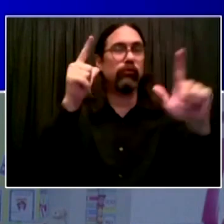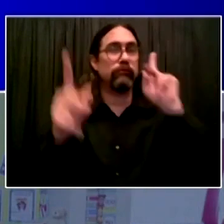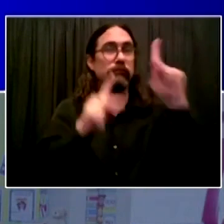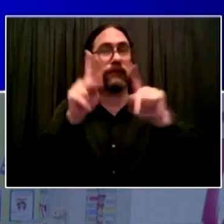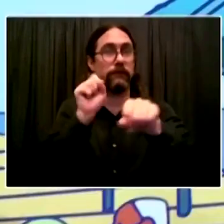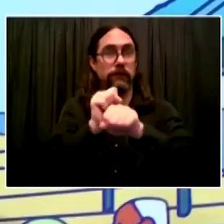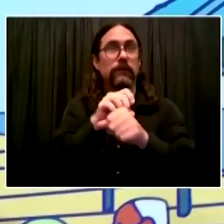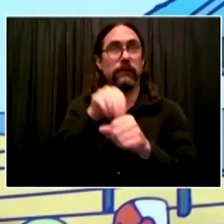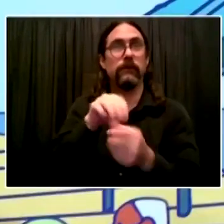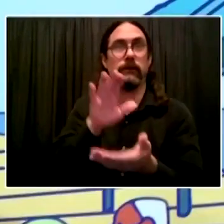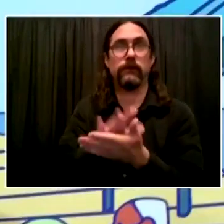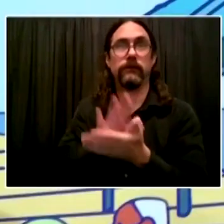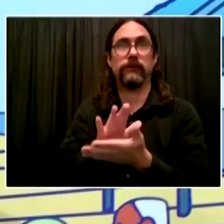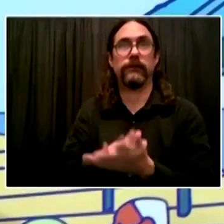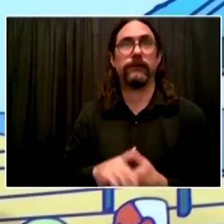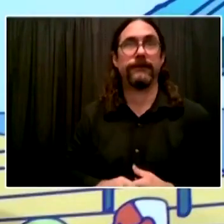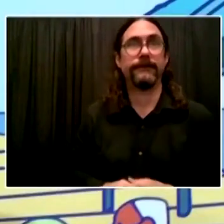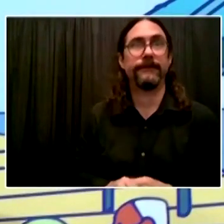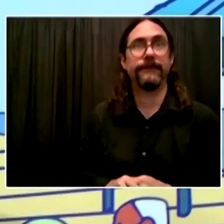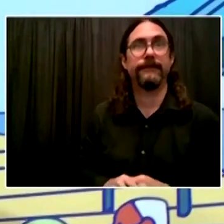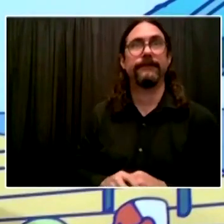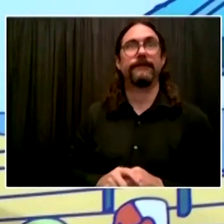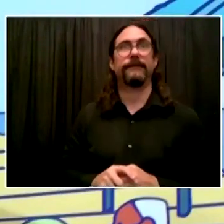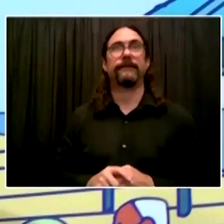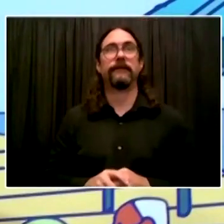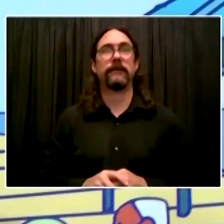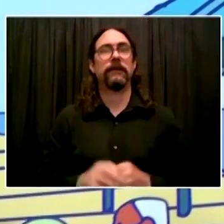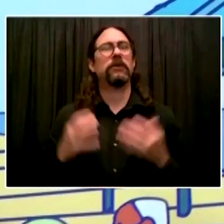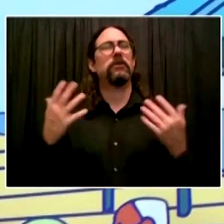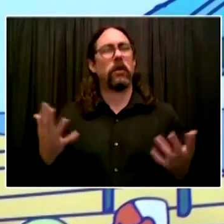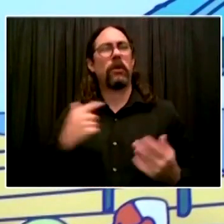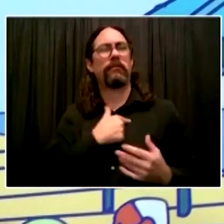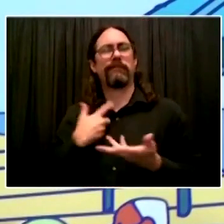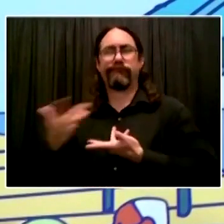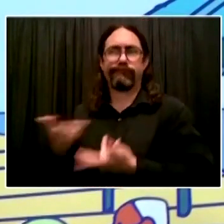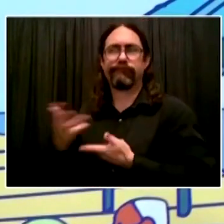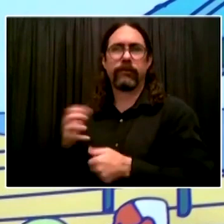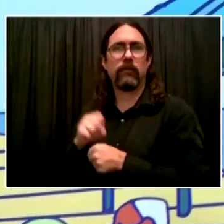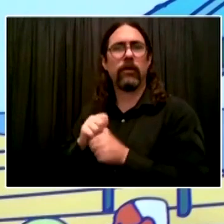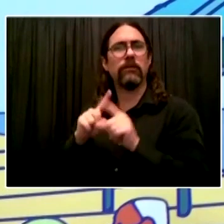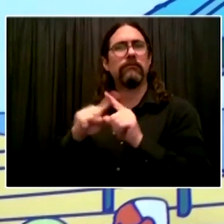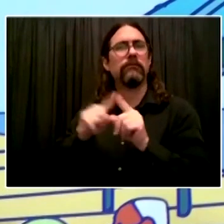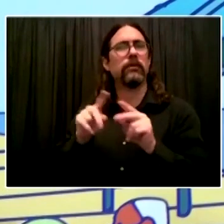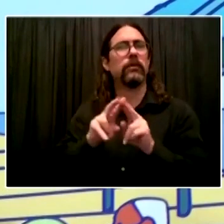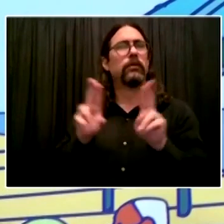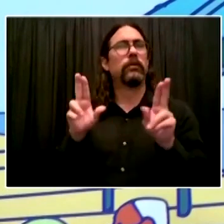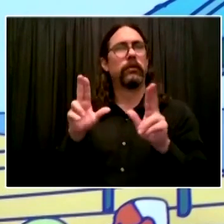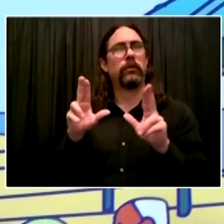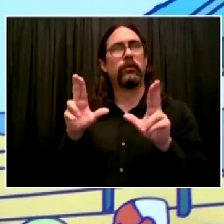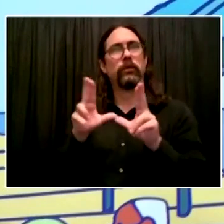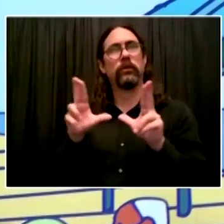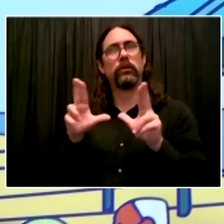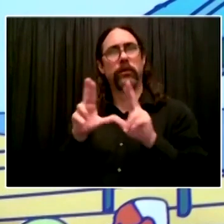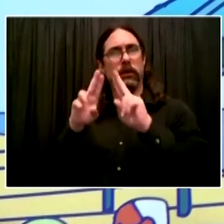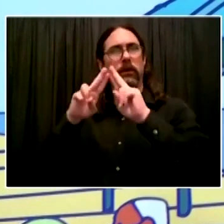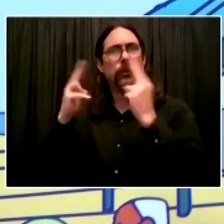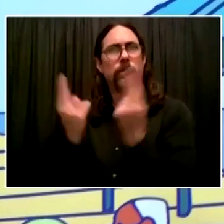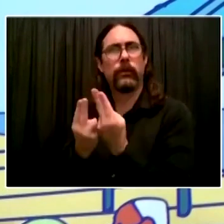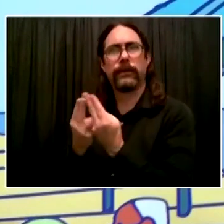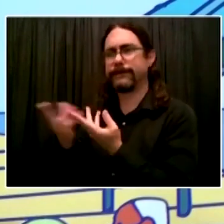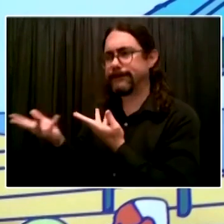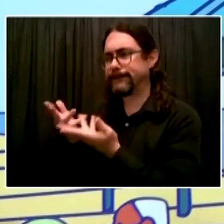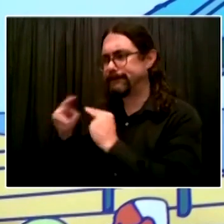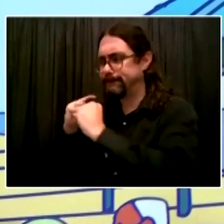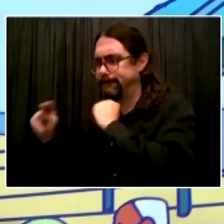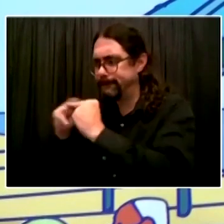이로써 특히 일 년 법으로 마나 쉴드 아이스 럽 sr 말인거 다음에 미리의 암 am 폐합 있으심